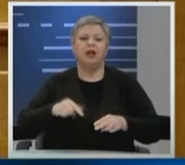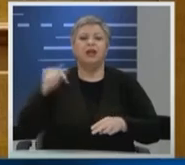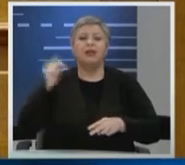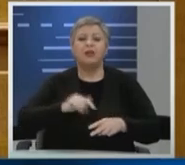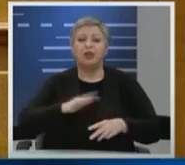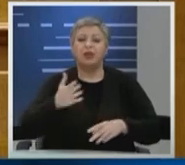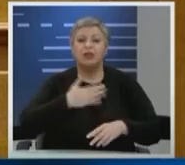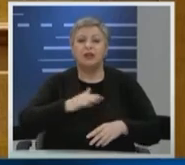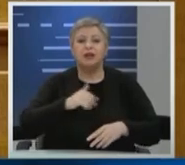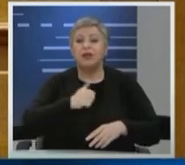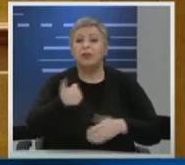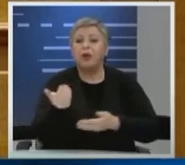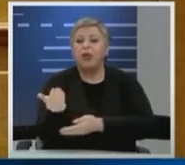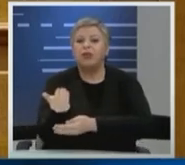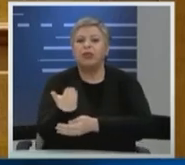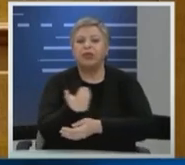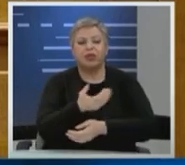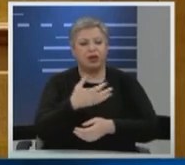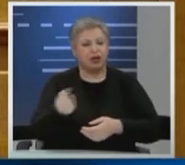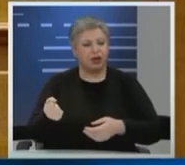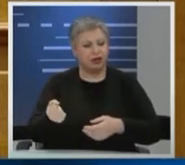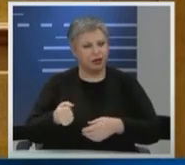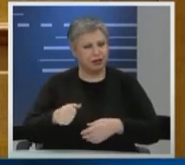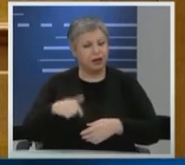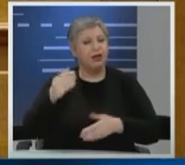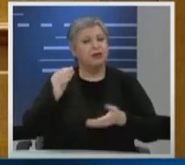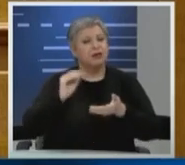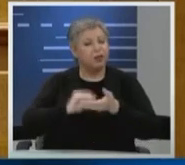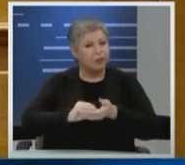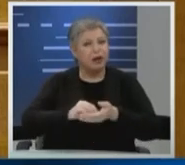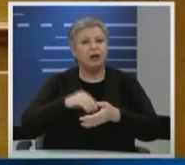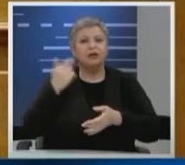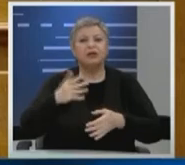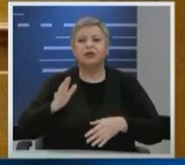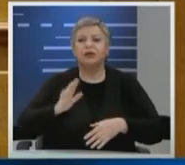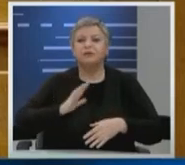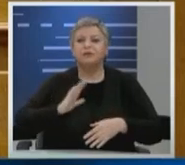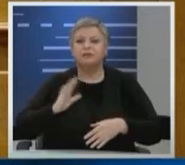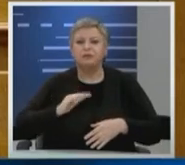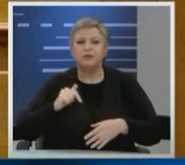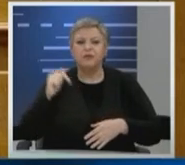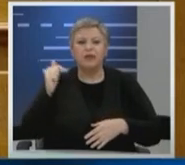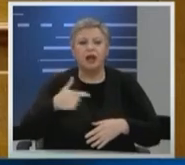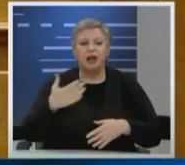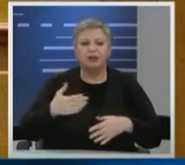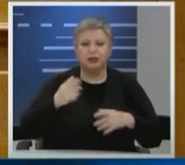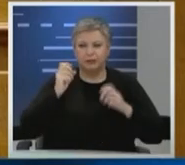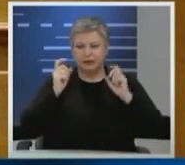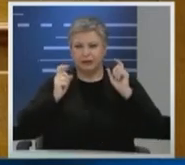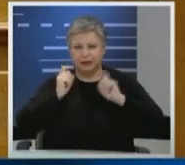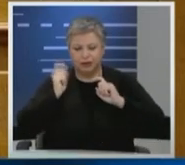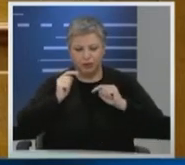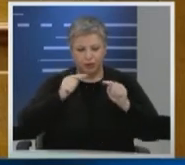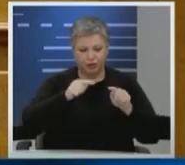και τίποτε άλλο, που επιδιώκετε τον εγκλωβισμό της λαϊκής συνείδησης ανάμεσα στη σκύλα και στη χάριβδη για